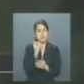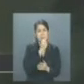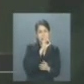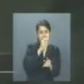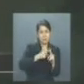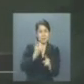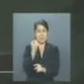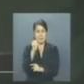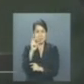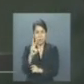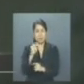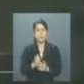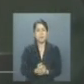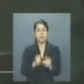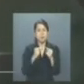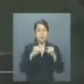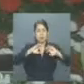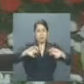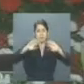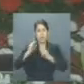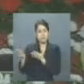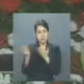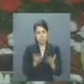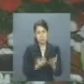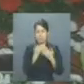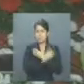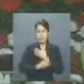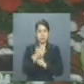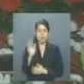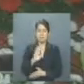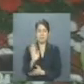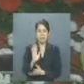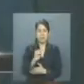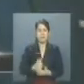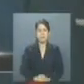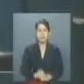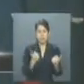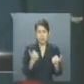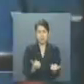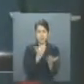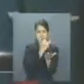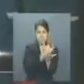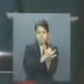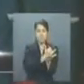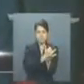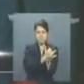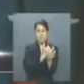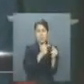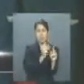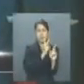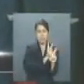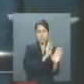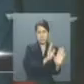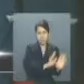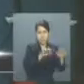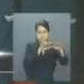ไม่เชิญแขกต่างชาติมาร่วมในพิธีศพของอดีตผู้นำค่ะขณะนี้ร่างของนายคิมจองอิลถูกเก็บรักษาไว้ในโลงแก้ว